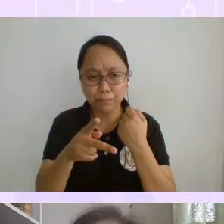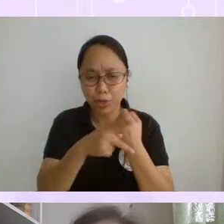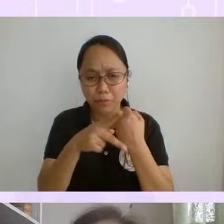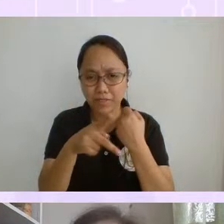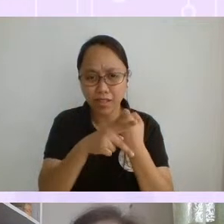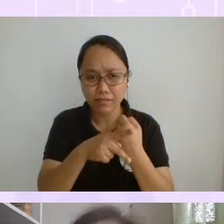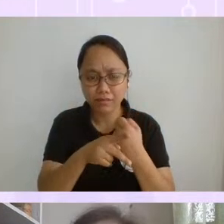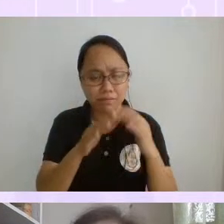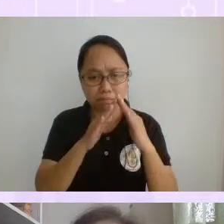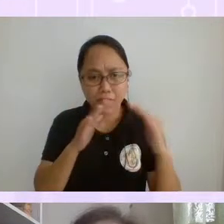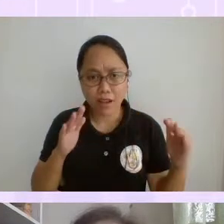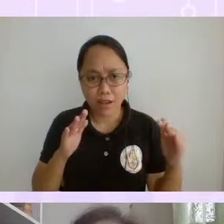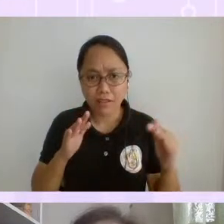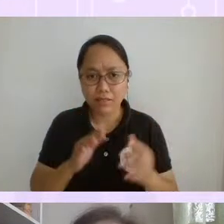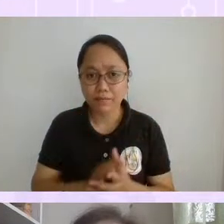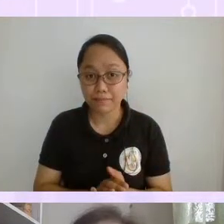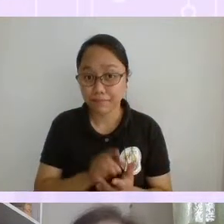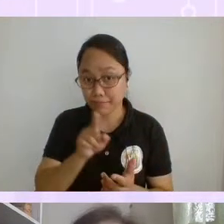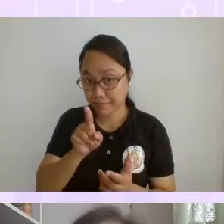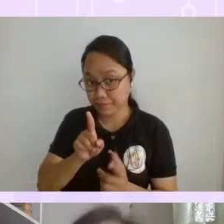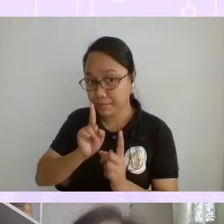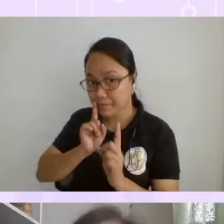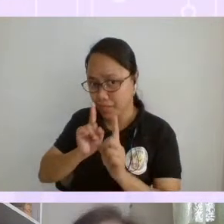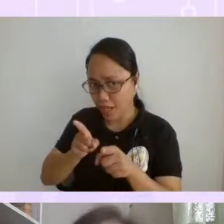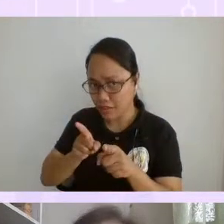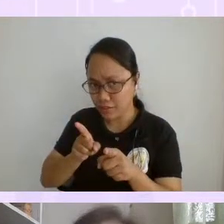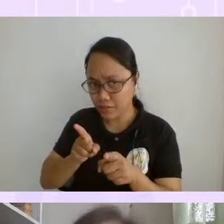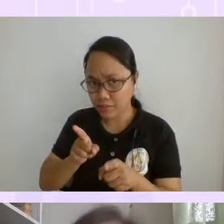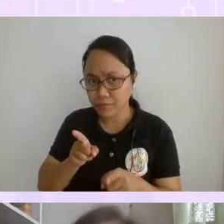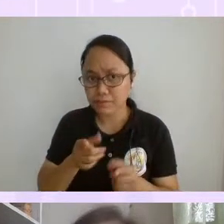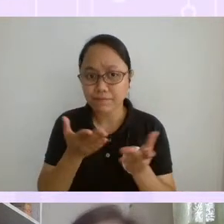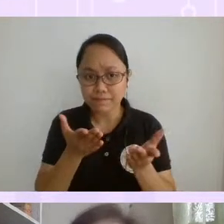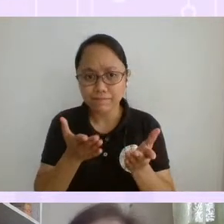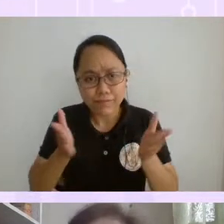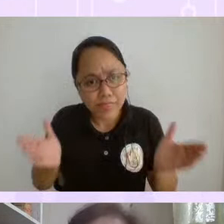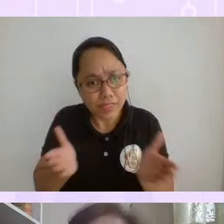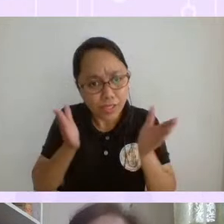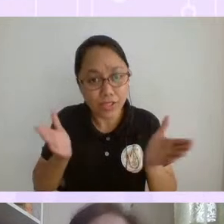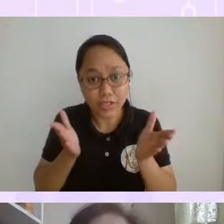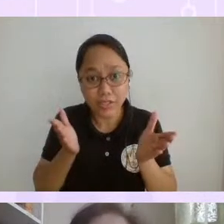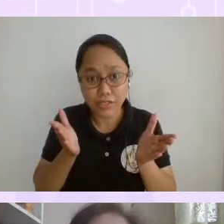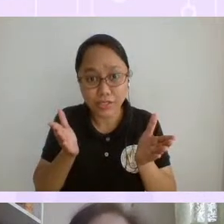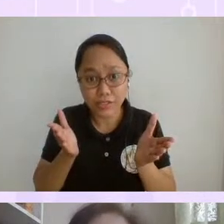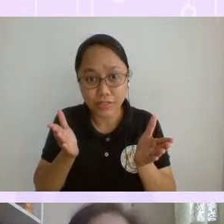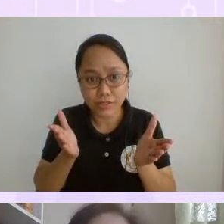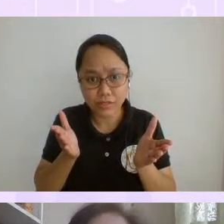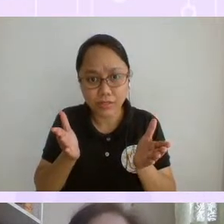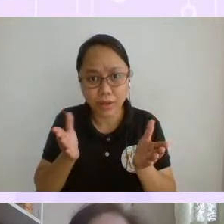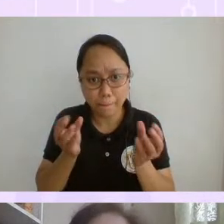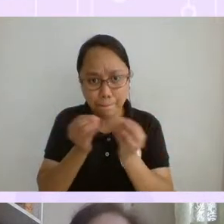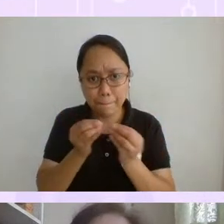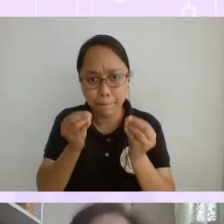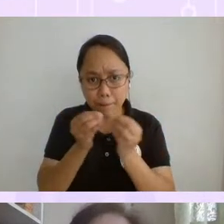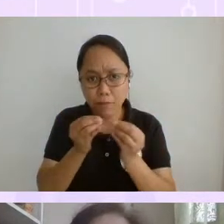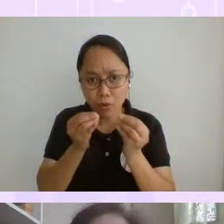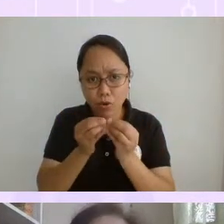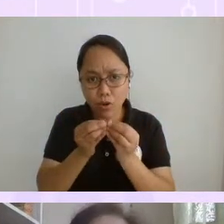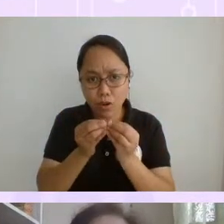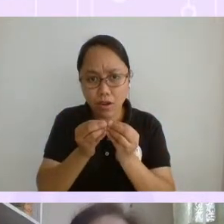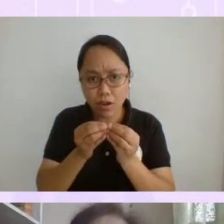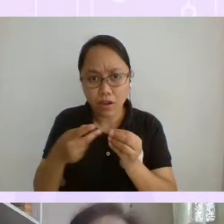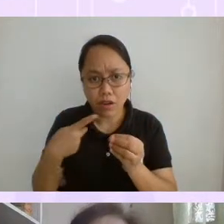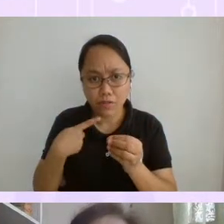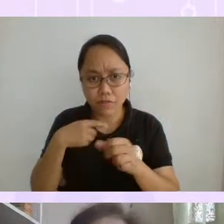ay aming ini-encourage na number one, kayo po ay